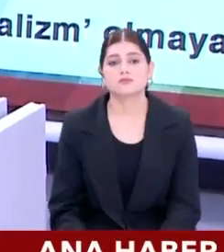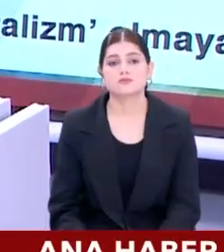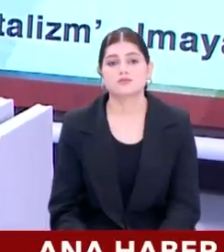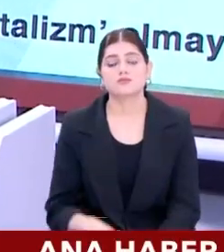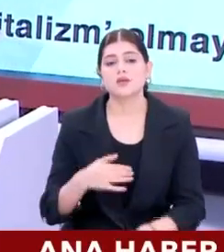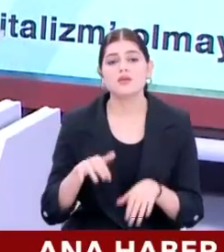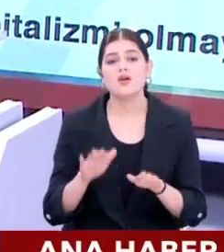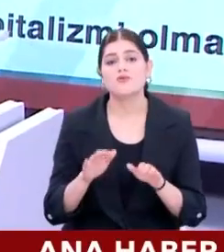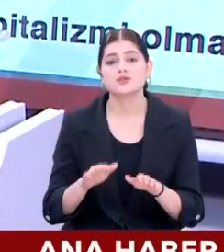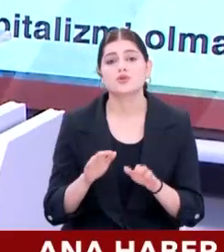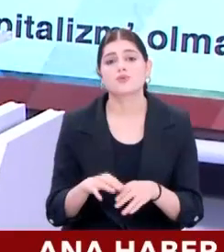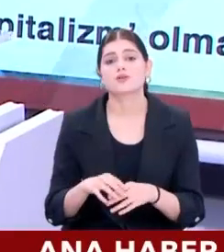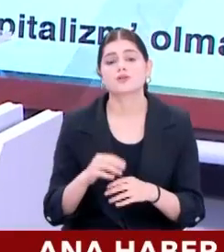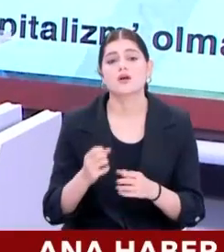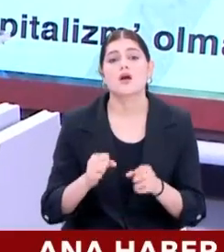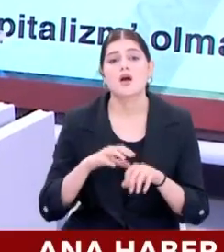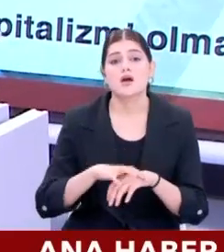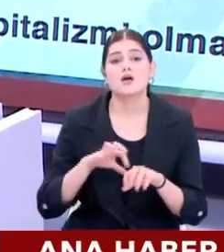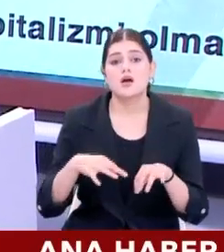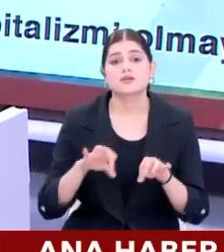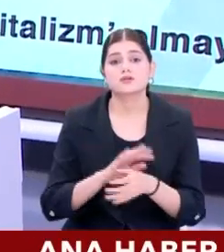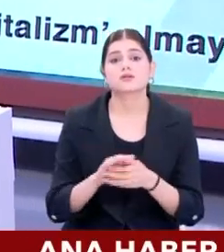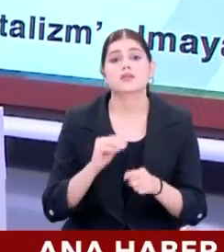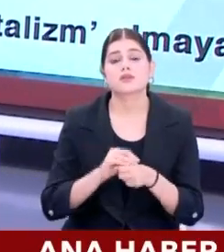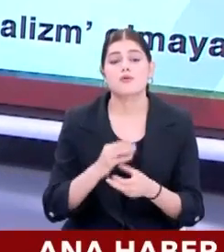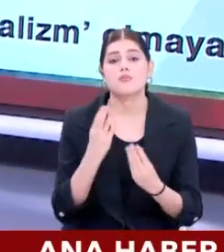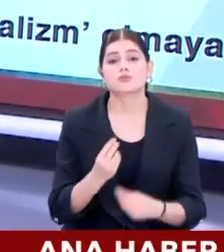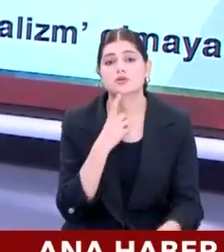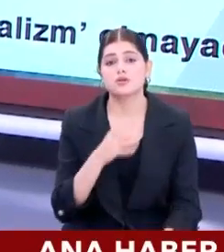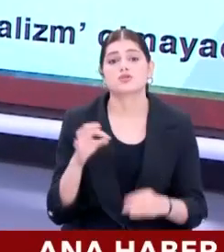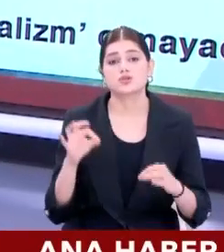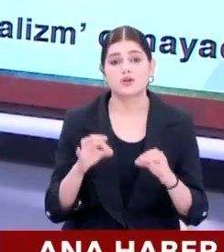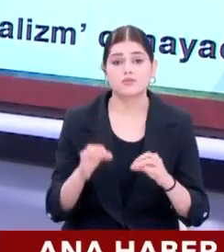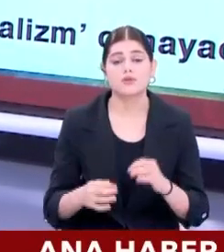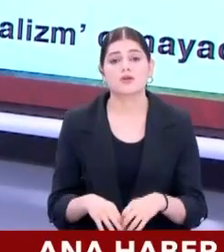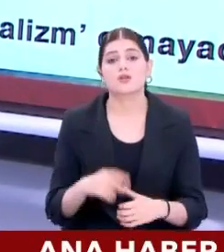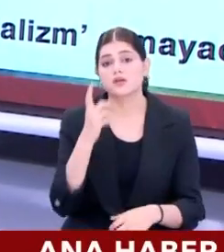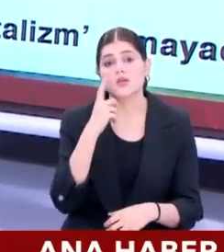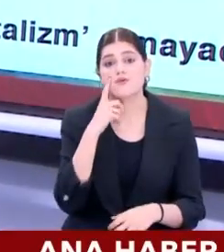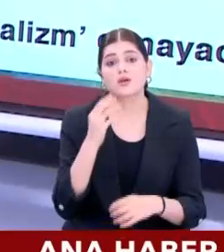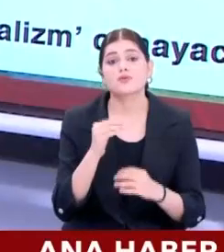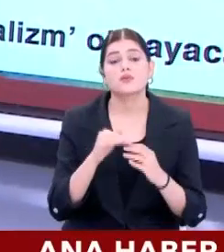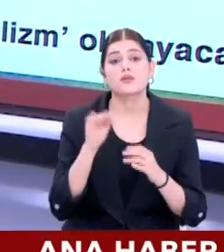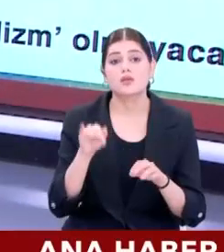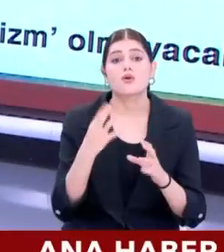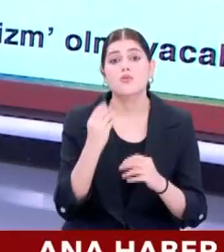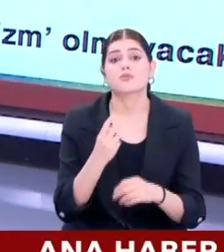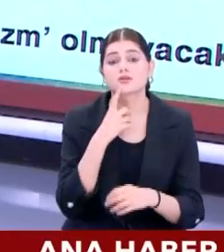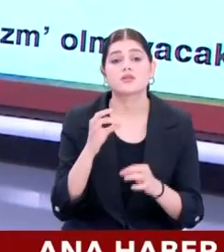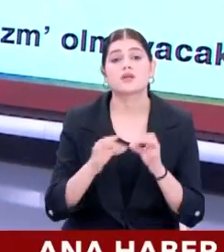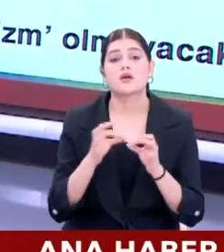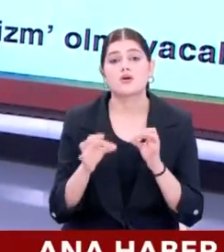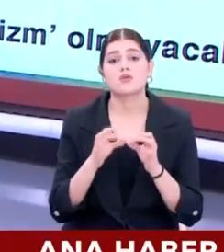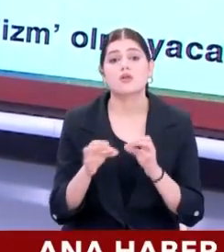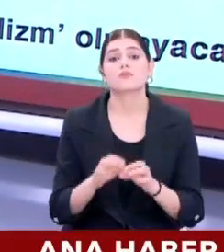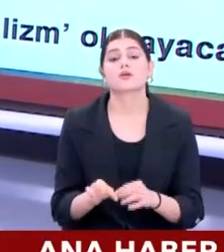yavaş yavaş bunların hazırlıklarının yapıldığını daha net biçimde görebiliyoruz şimdi devlet ne kadar müdahil olmalı derken ekonomiye